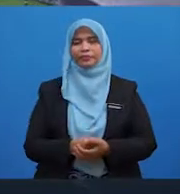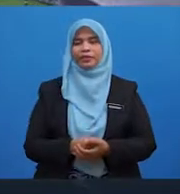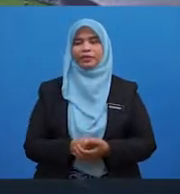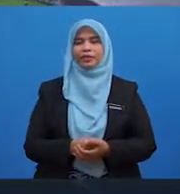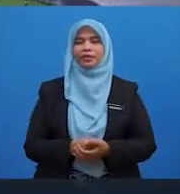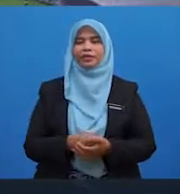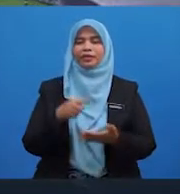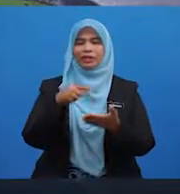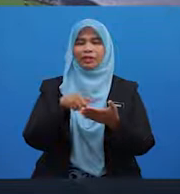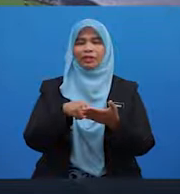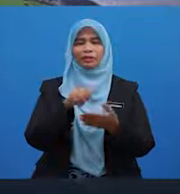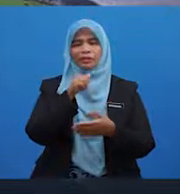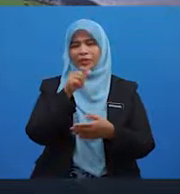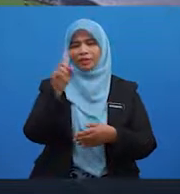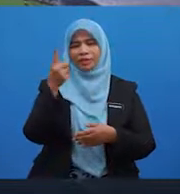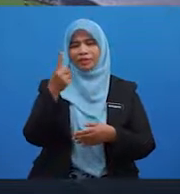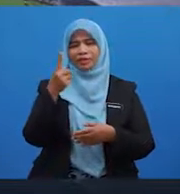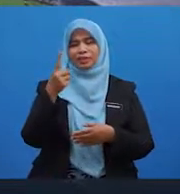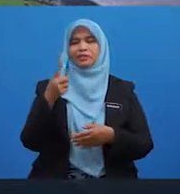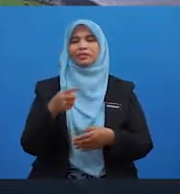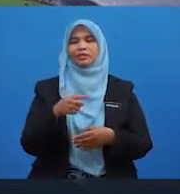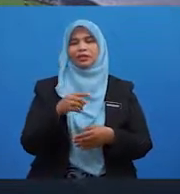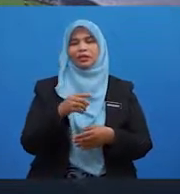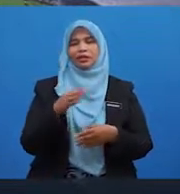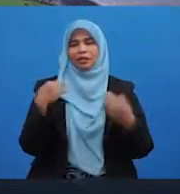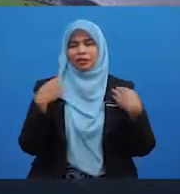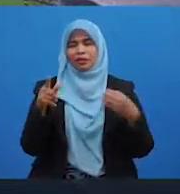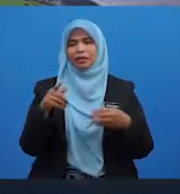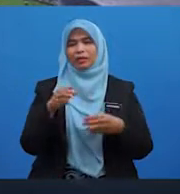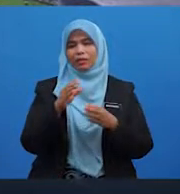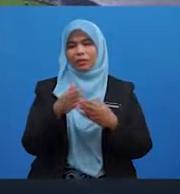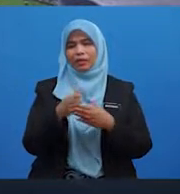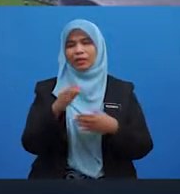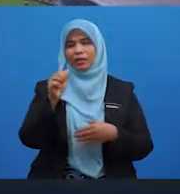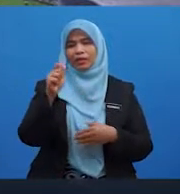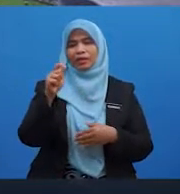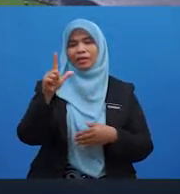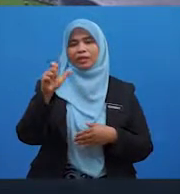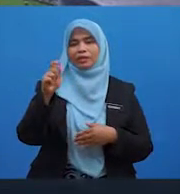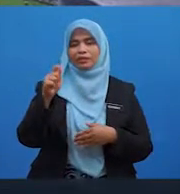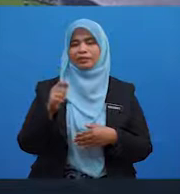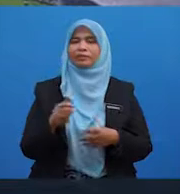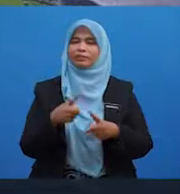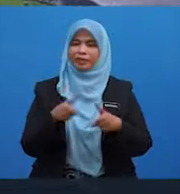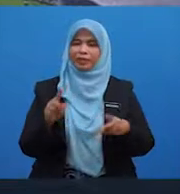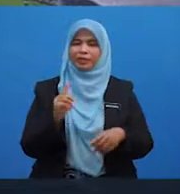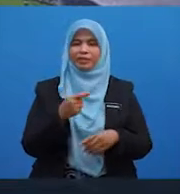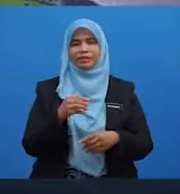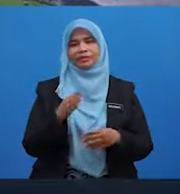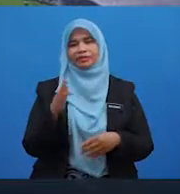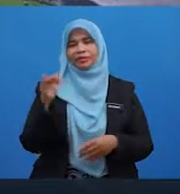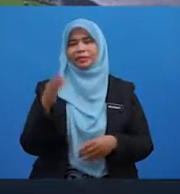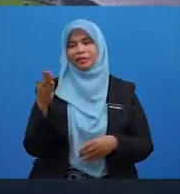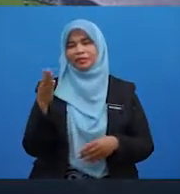Fenomena ini bukan sahaja dihadapi oleh atlet yang bermain di peringkat tertinggi. Malahan, kita sebagai individu biasa juga